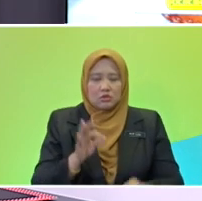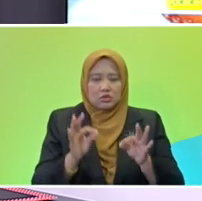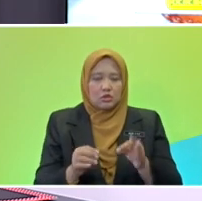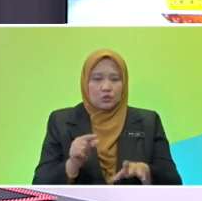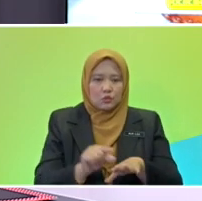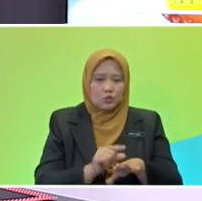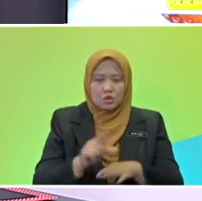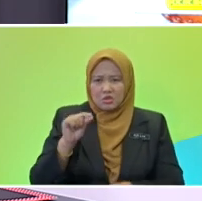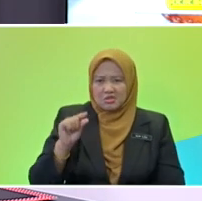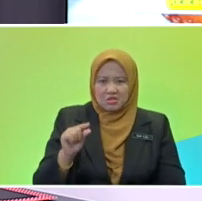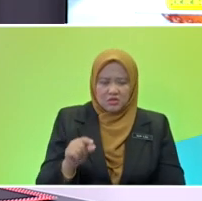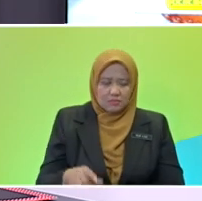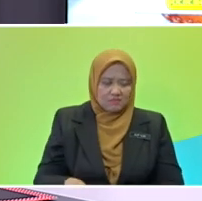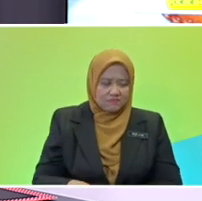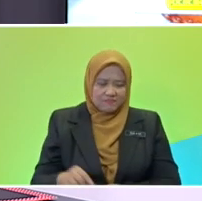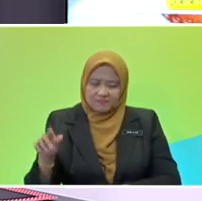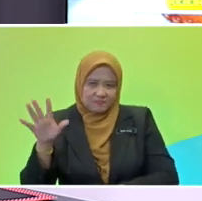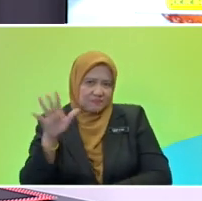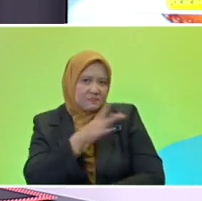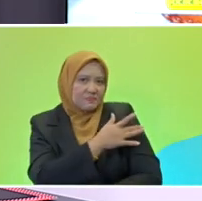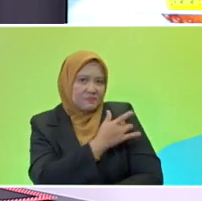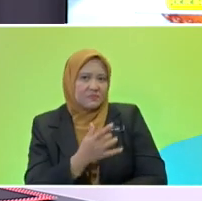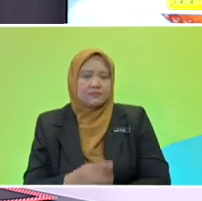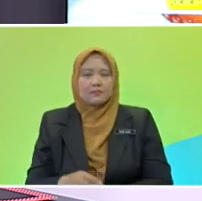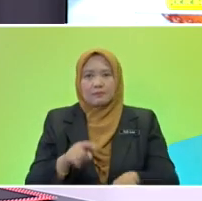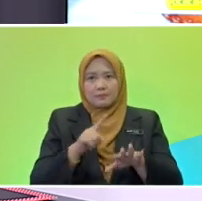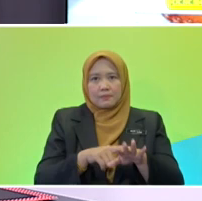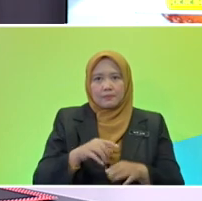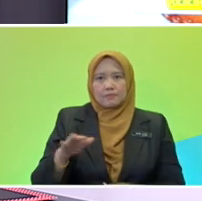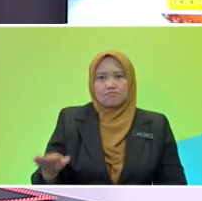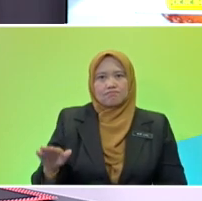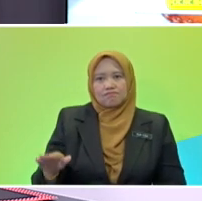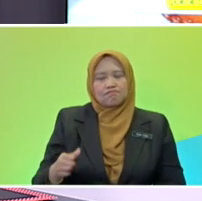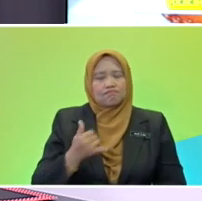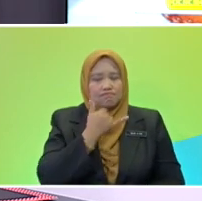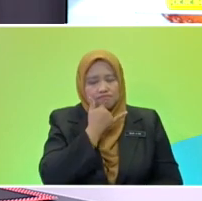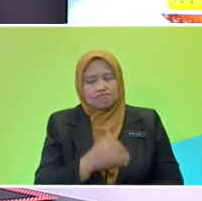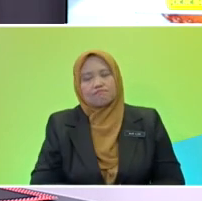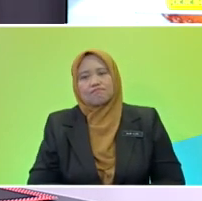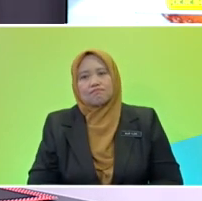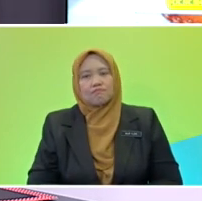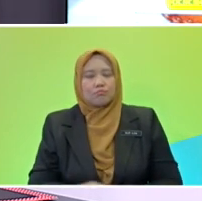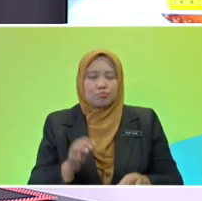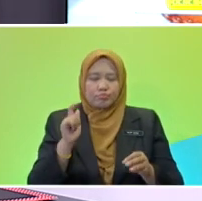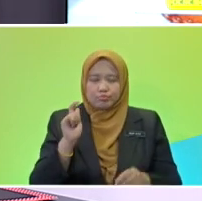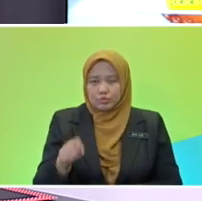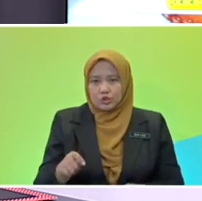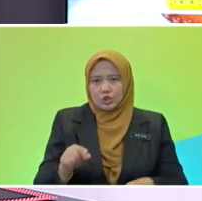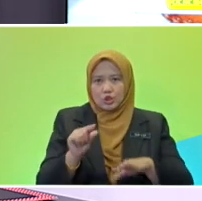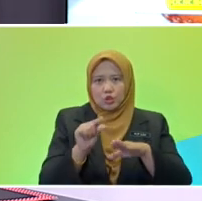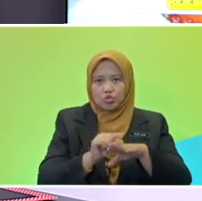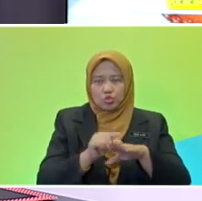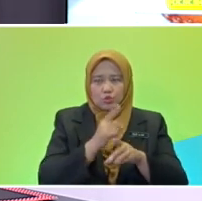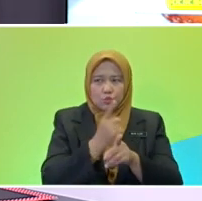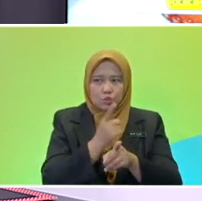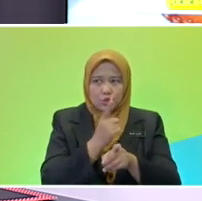pastikan jangan kena baju dan sebagainya nanti kutu baju susah untuk buat kamu Nak Nak